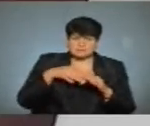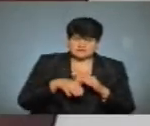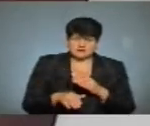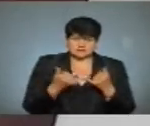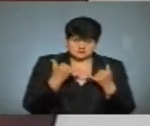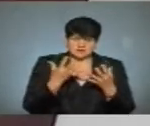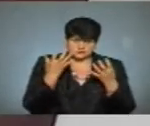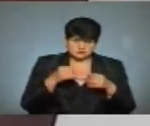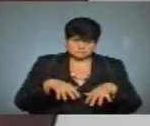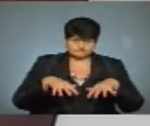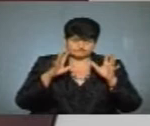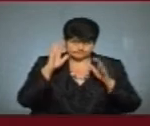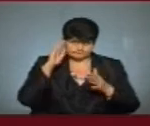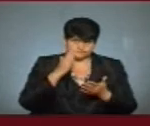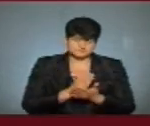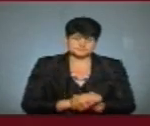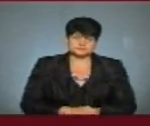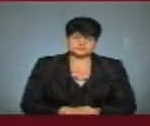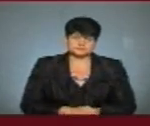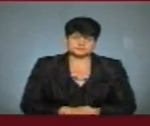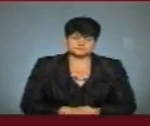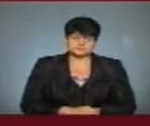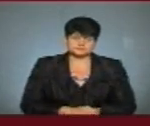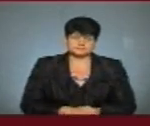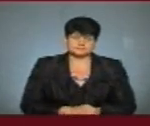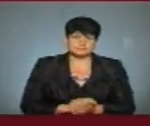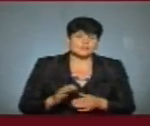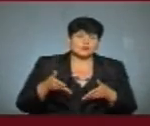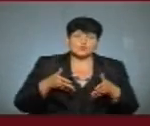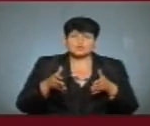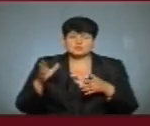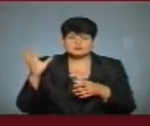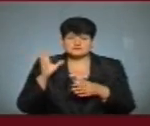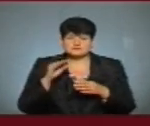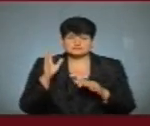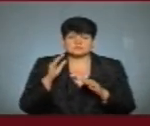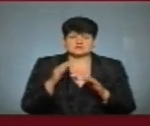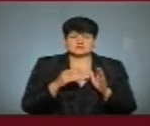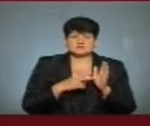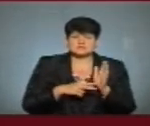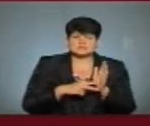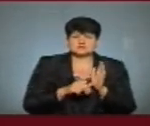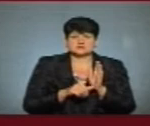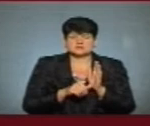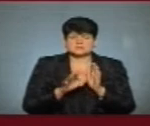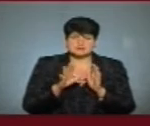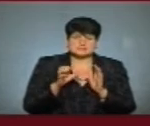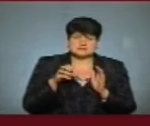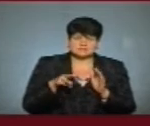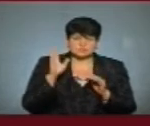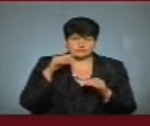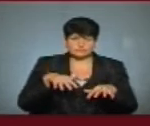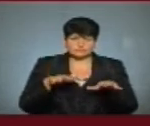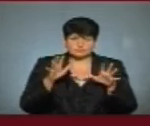досі підтоплені. Ну, городи всі в воді. В хаті 70 метрів 65. Несли просто